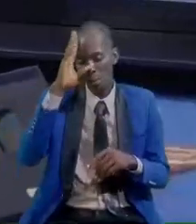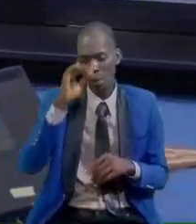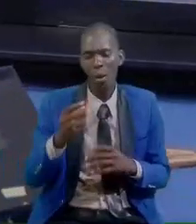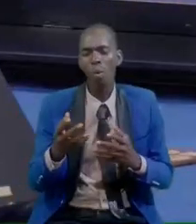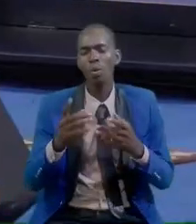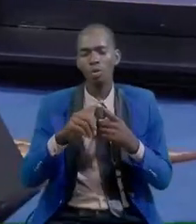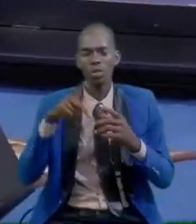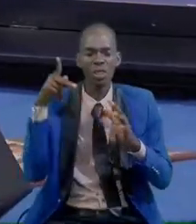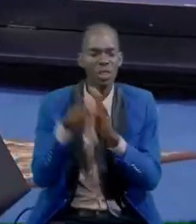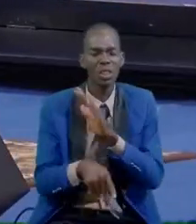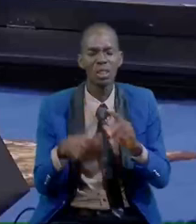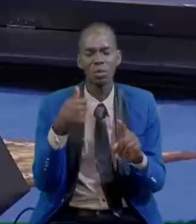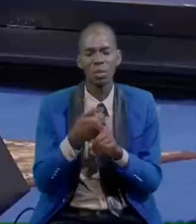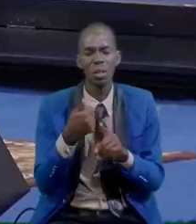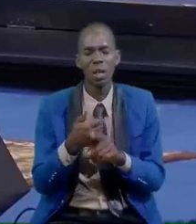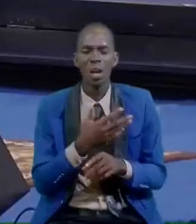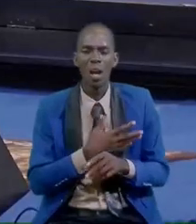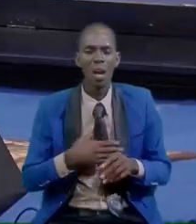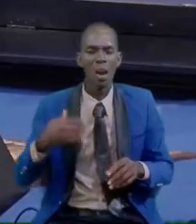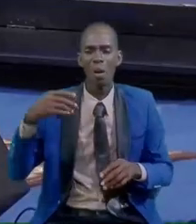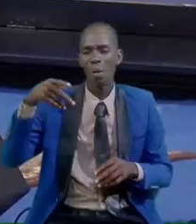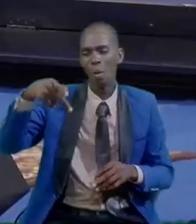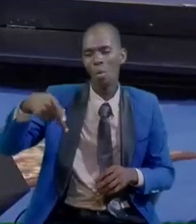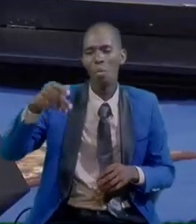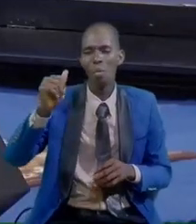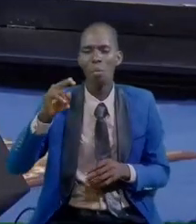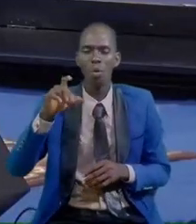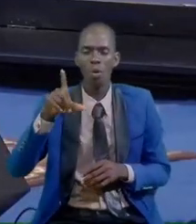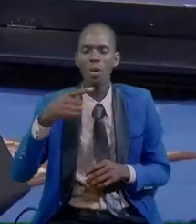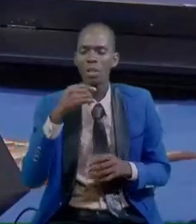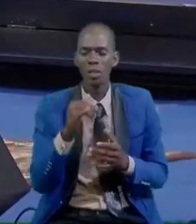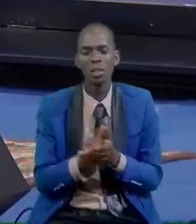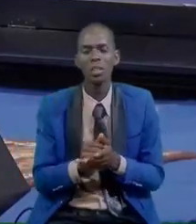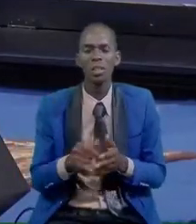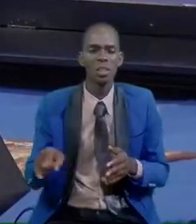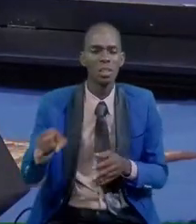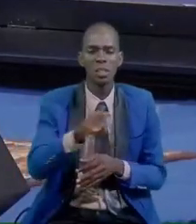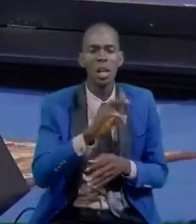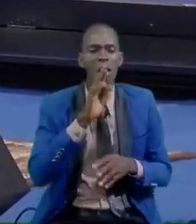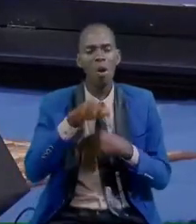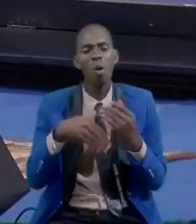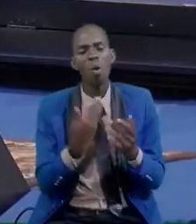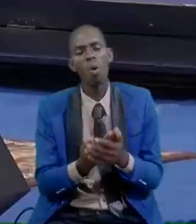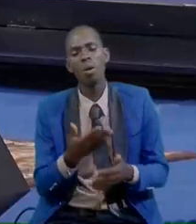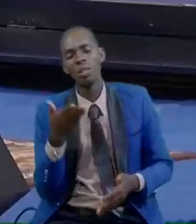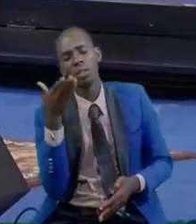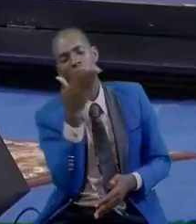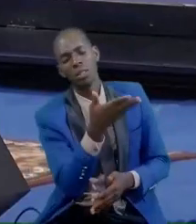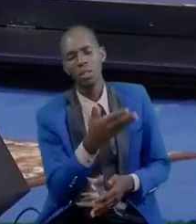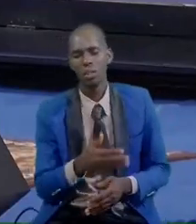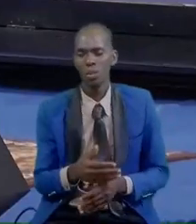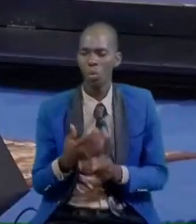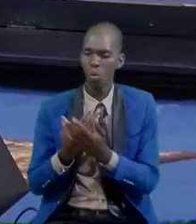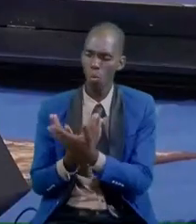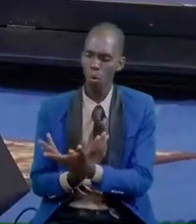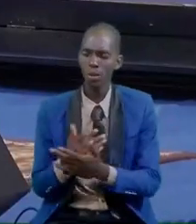tuer. Et Paul a dit, attends, nous sommes tous là. Les liens sont rompus, mais nous sommes